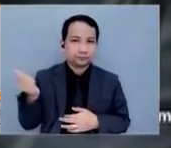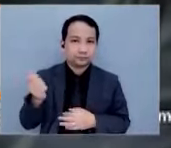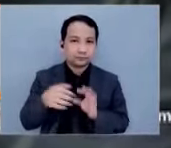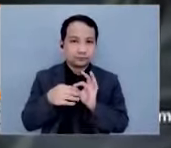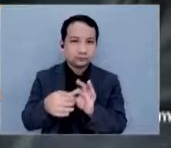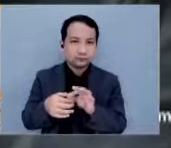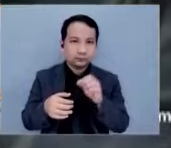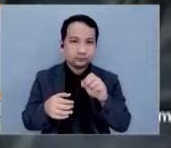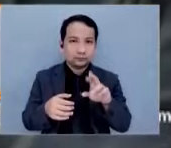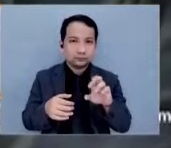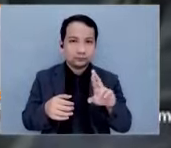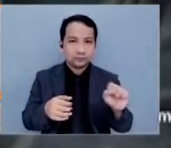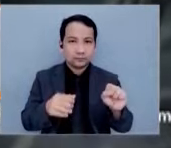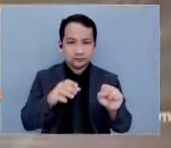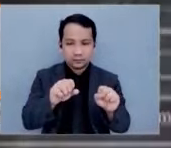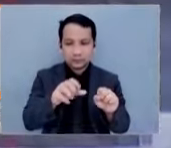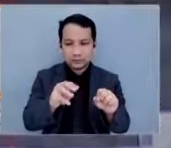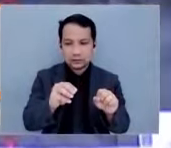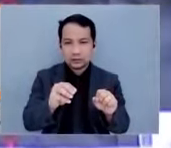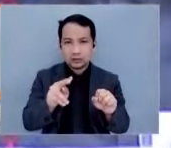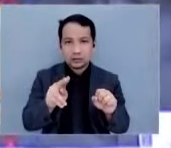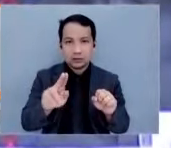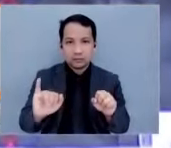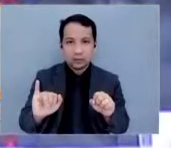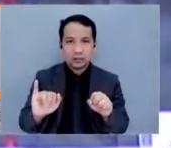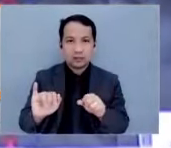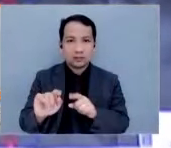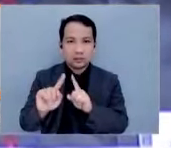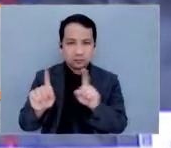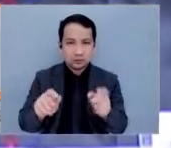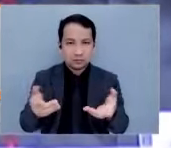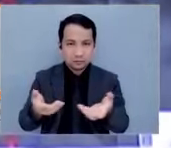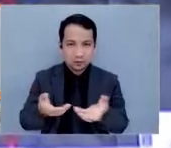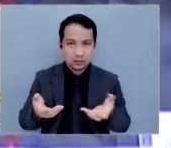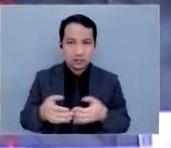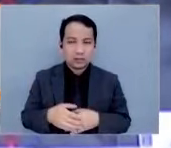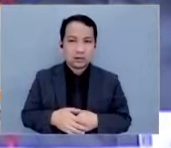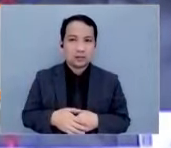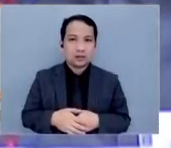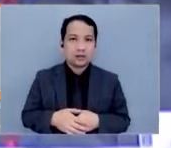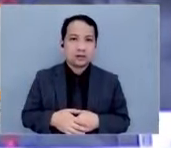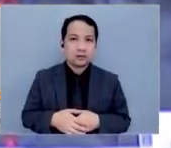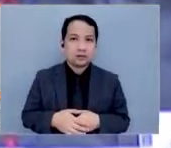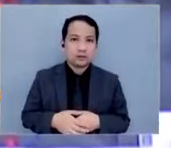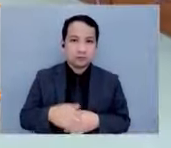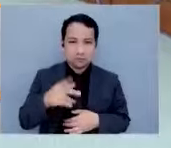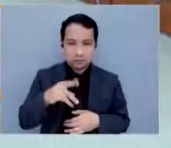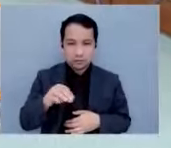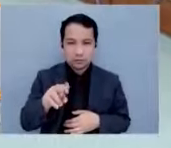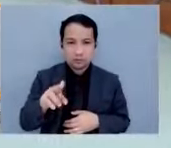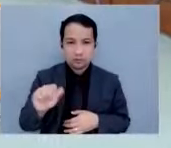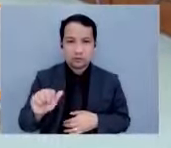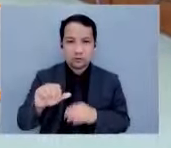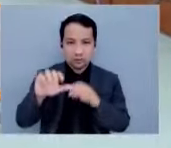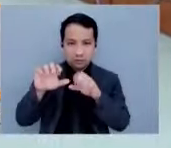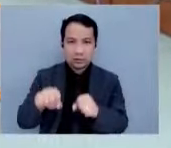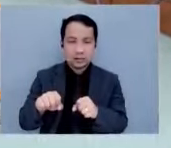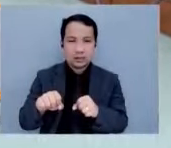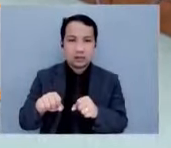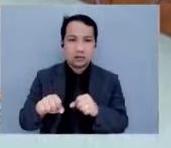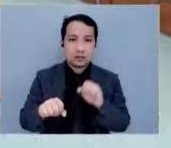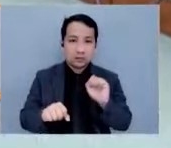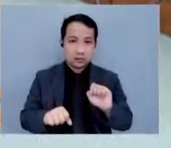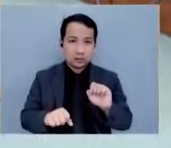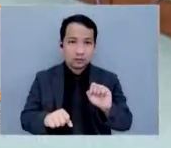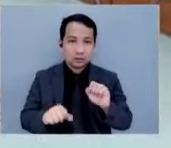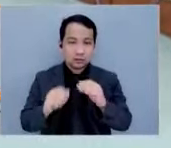and SMNI who are here. Bukod sa contempt, nagmosyon si Paduano na ipaaresto si Kibuloy sa House Sergeant at Arms.